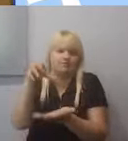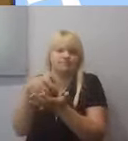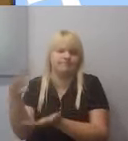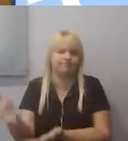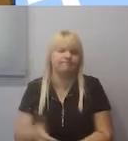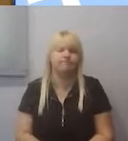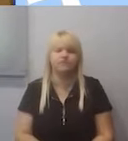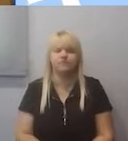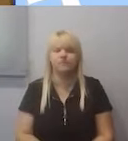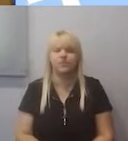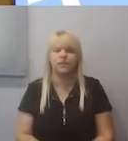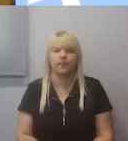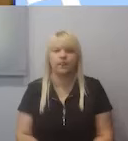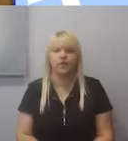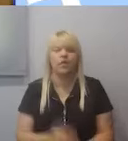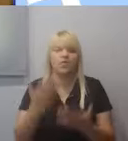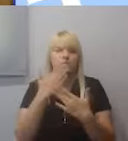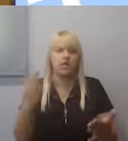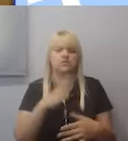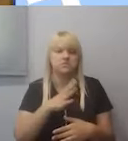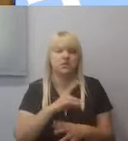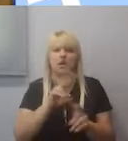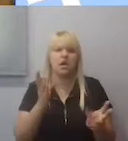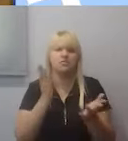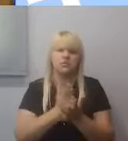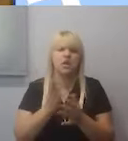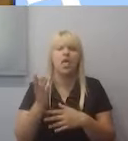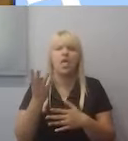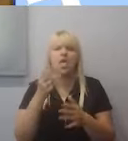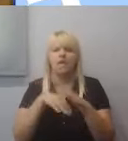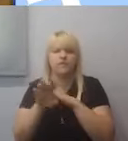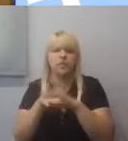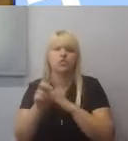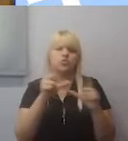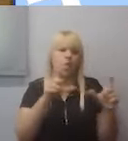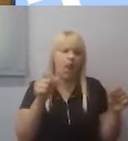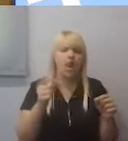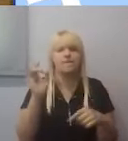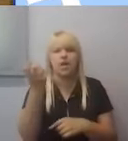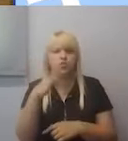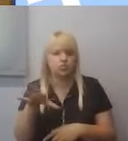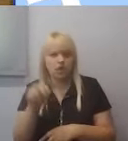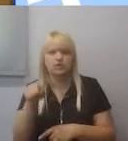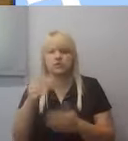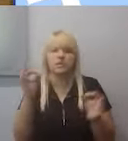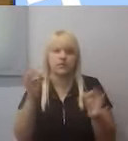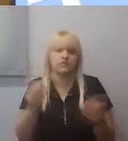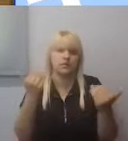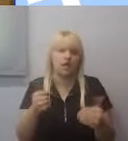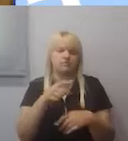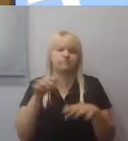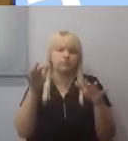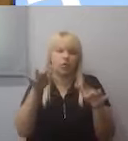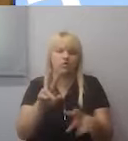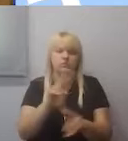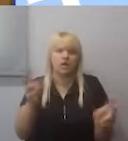un pēdējais bija kā notiek evakuācija skolās un bērnudārzos nu pēc būtības šobrīd tas process viss notiek atbilstoši